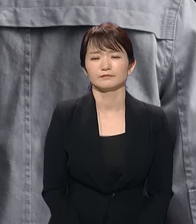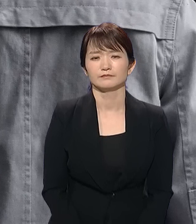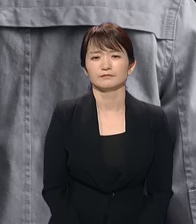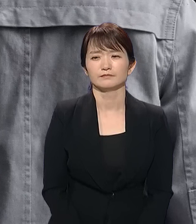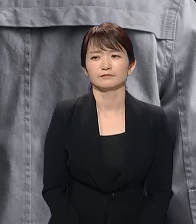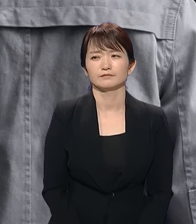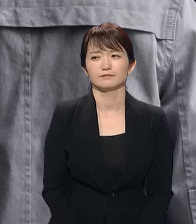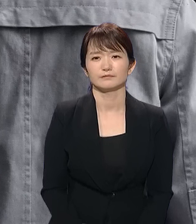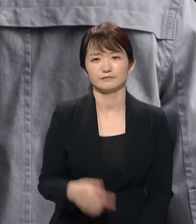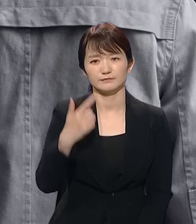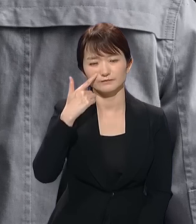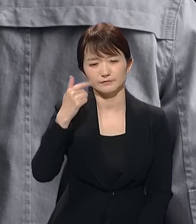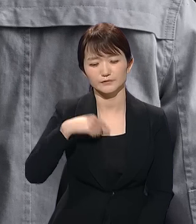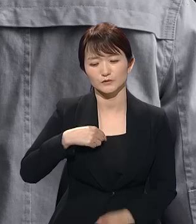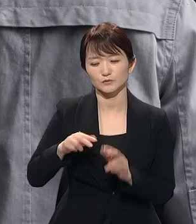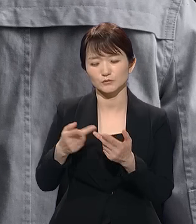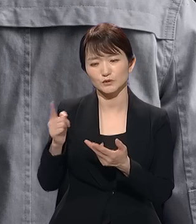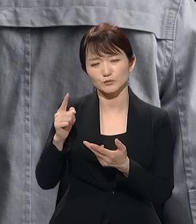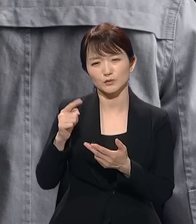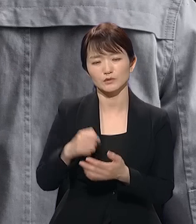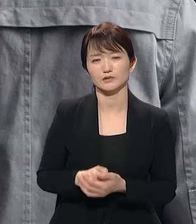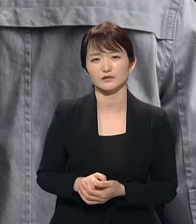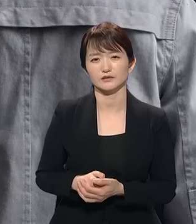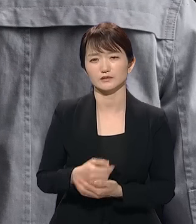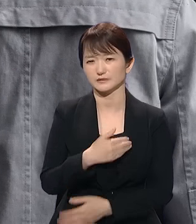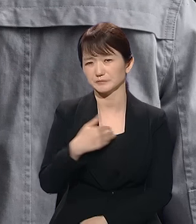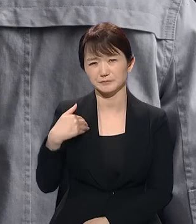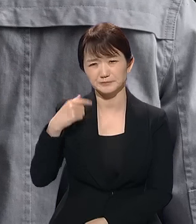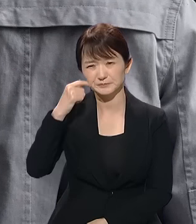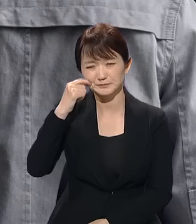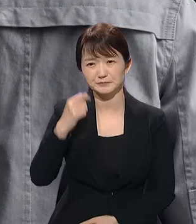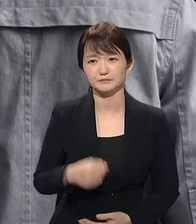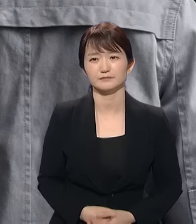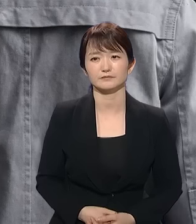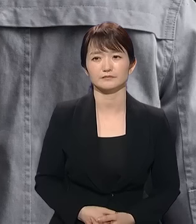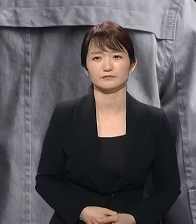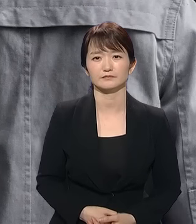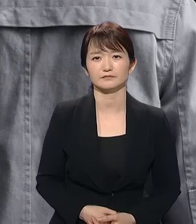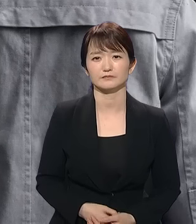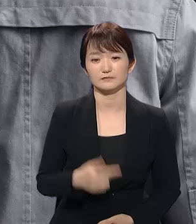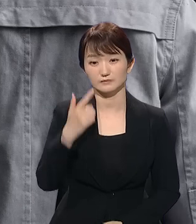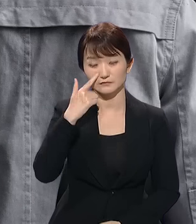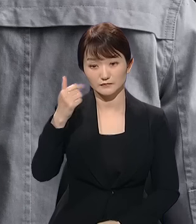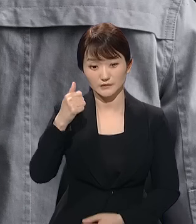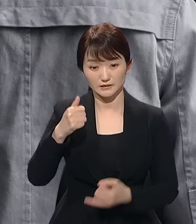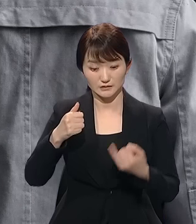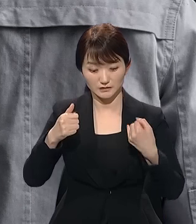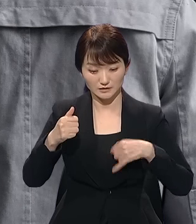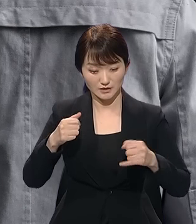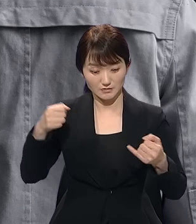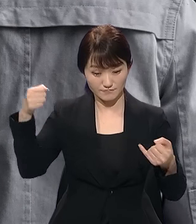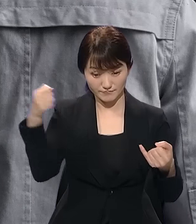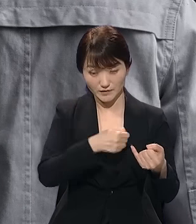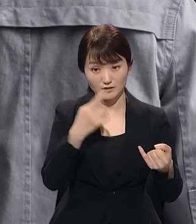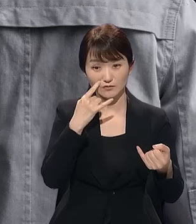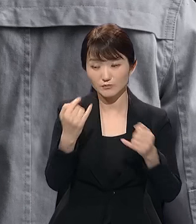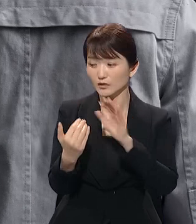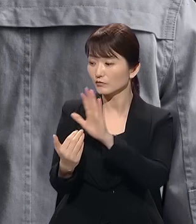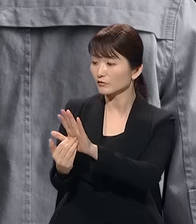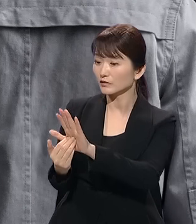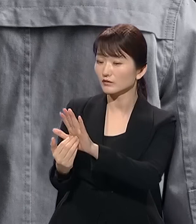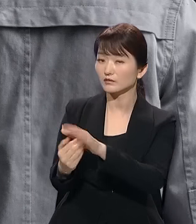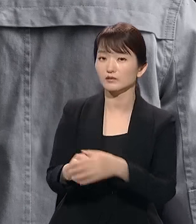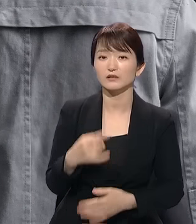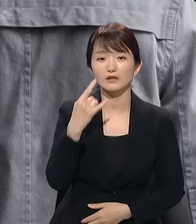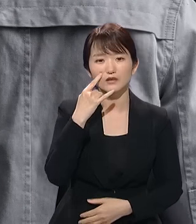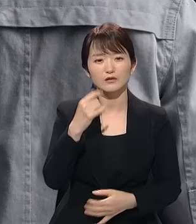본인이 떳떳하지 못한 것 같습니다. 그런데 이 제보자를 사실 아버지가 그렇게 때리면 엄마가 옆에서 말려줘야 되거든요. 그런데 예. 엄마가 옆에서